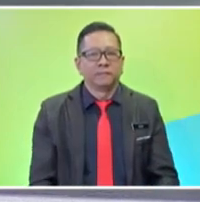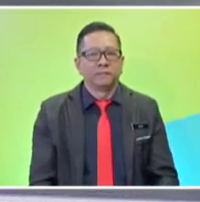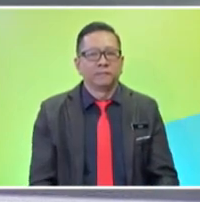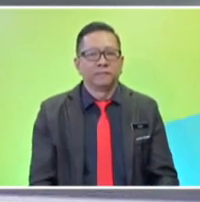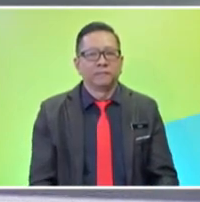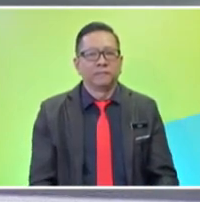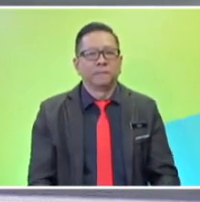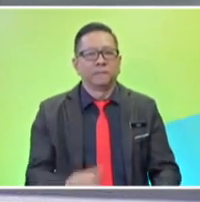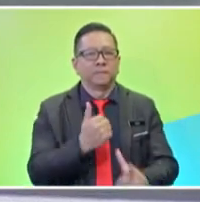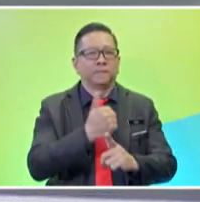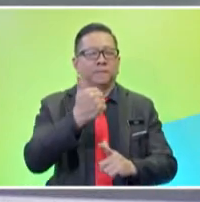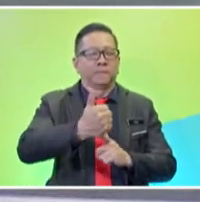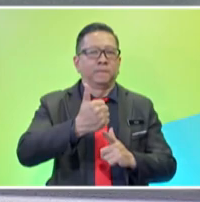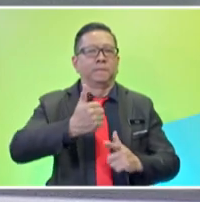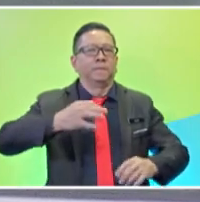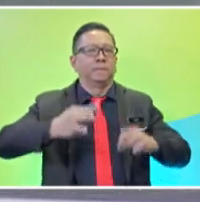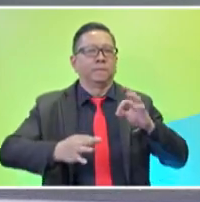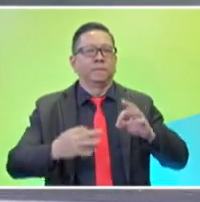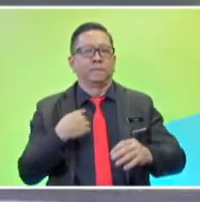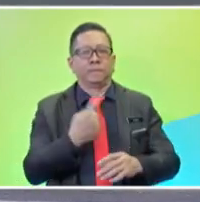kalau kita gunakan